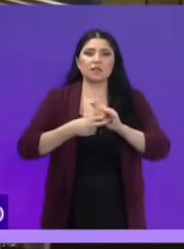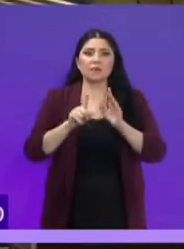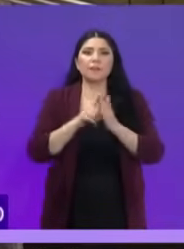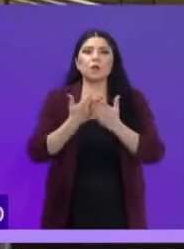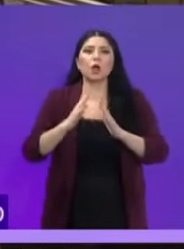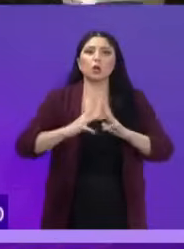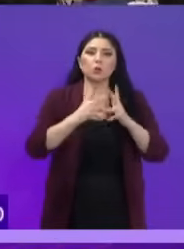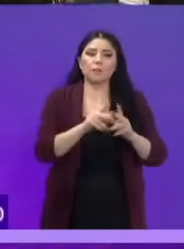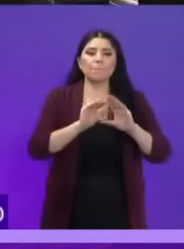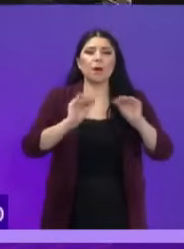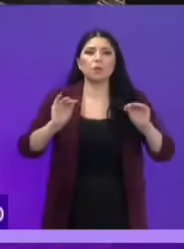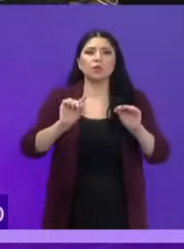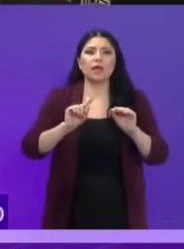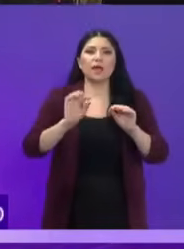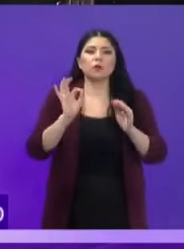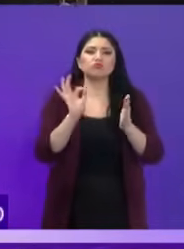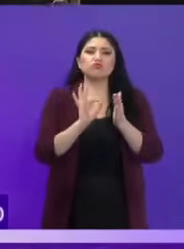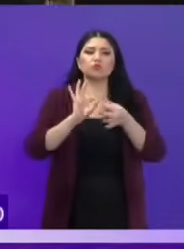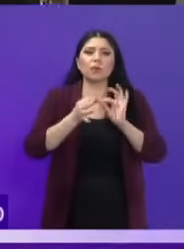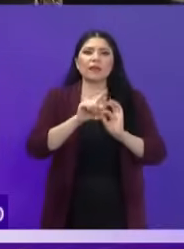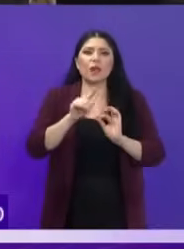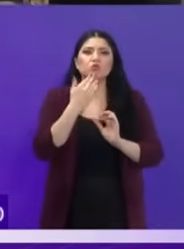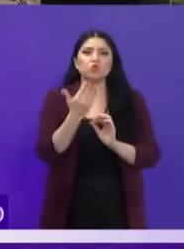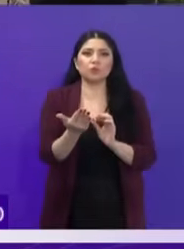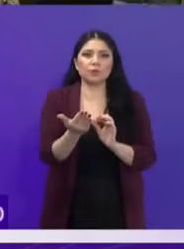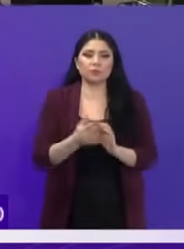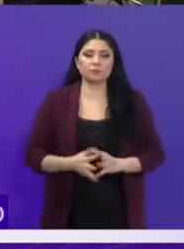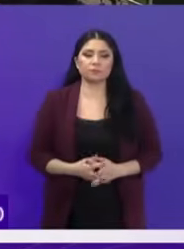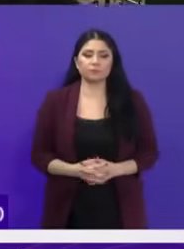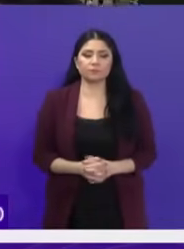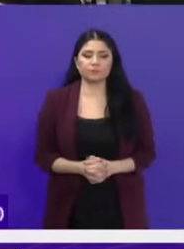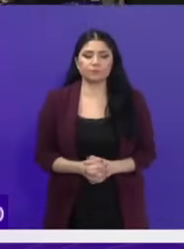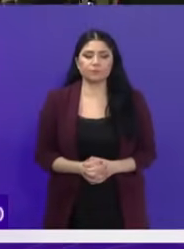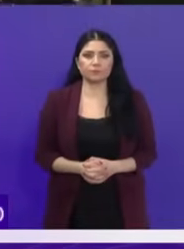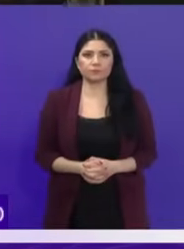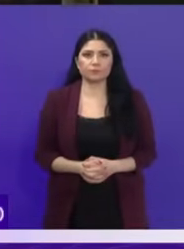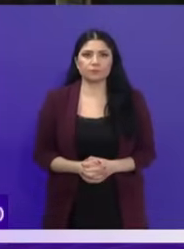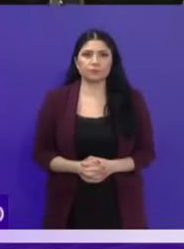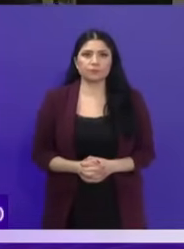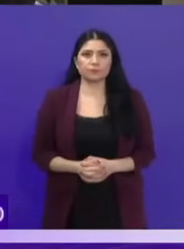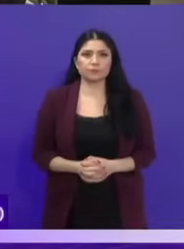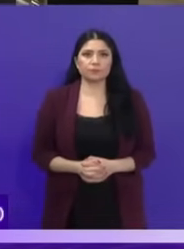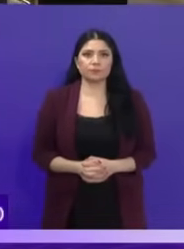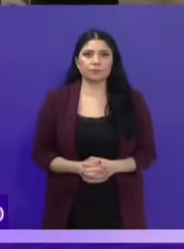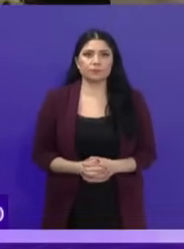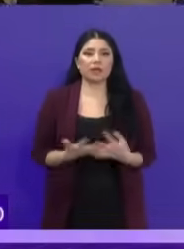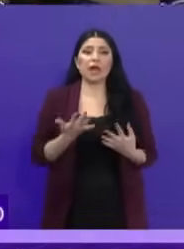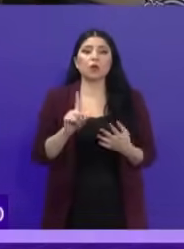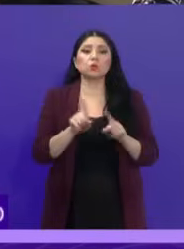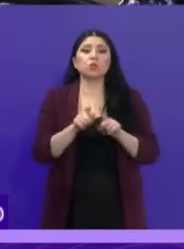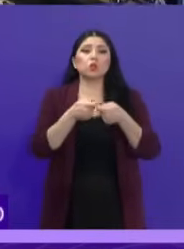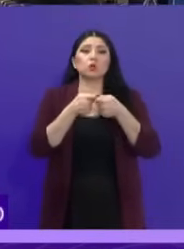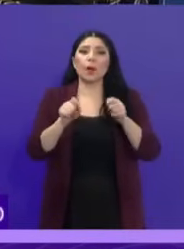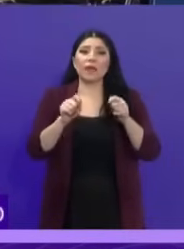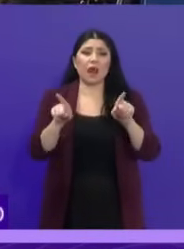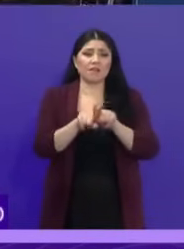teme de nemulțumire, să spunem, care nu sunt, să spun, coagulate într-o poziție comună la nivel